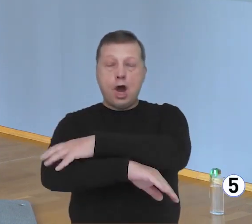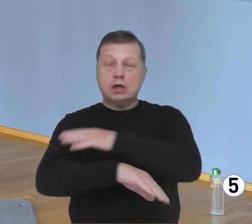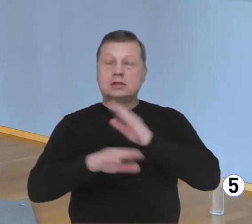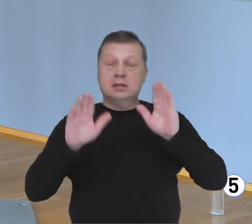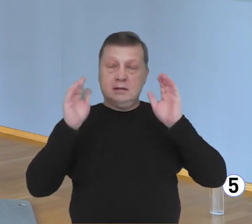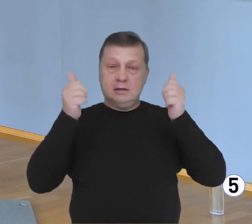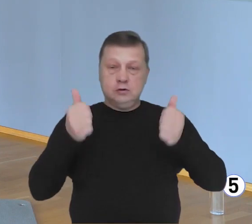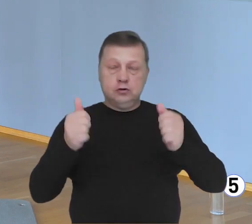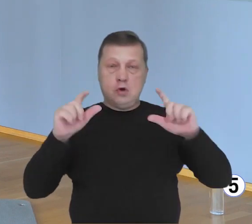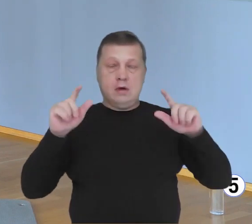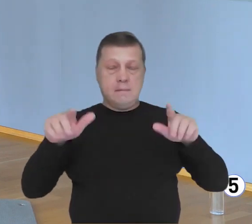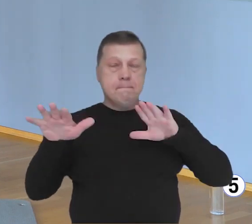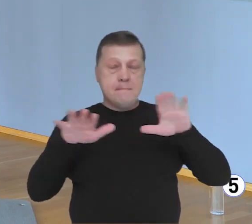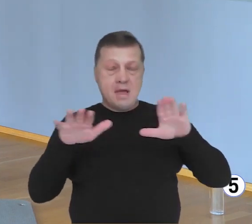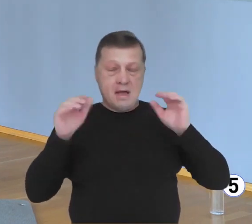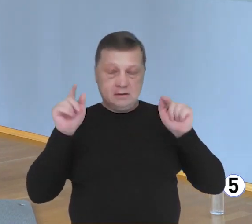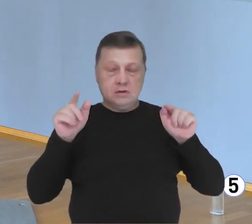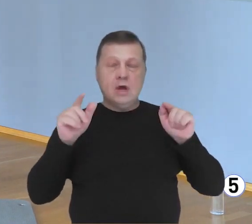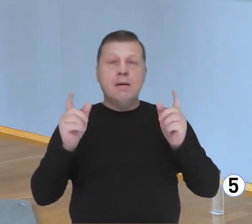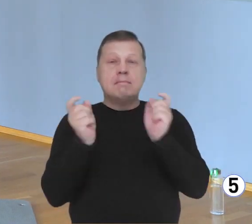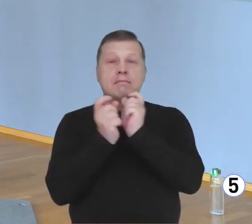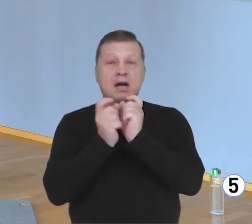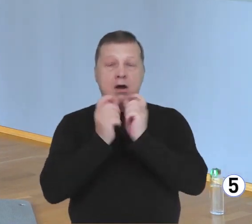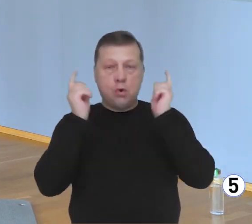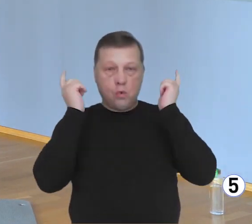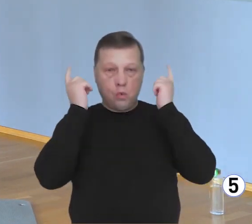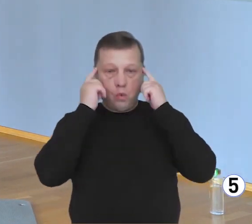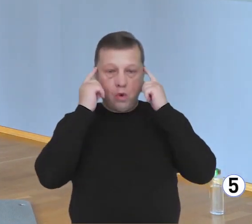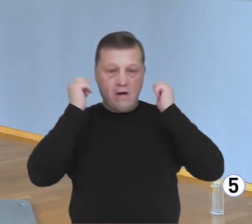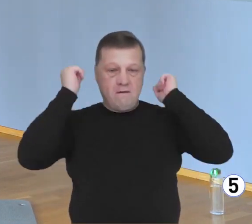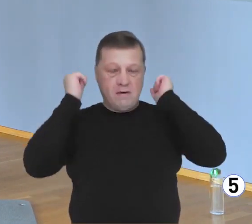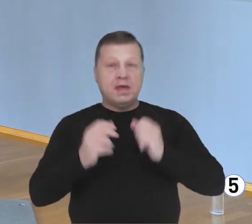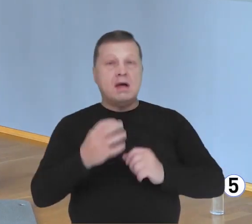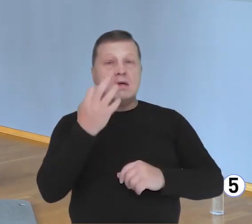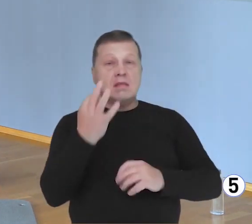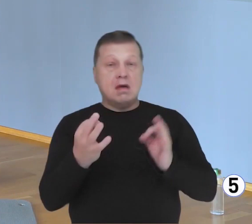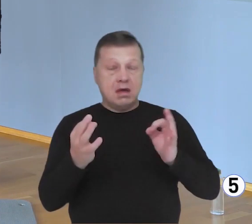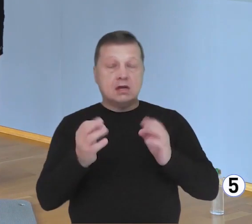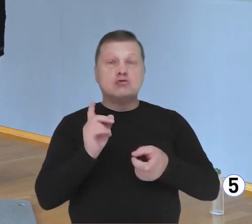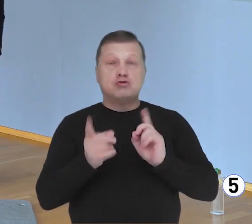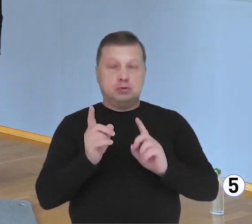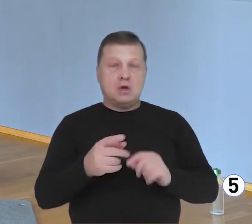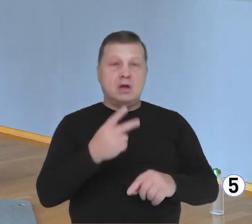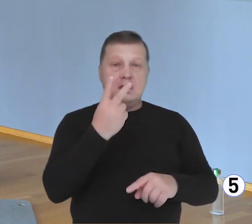punkcie, wąsko, blisko głowy. O, właśnie. W tempie 2 na 2.